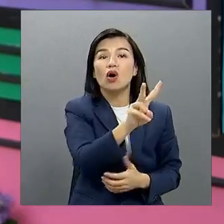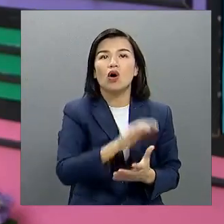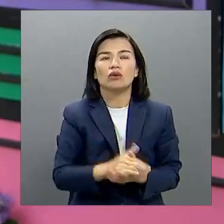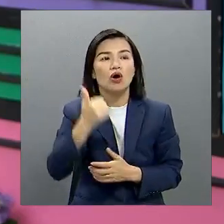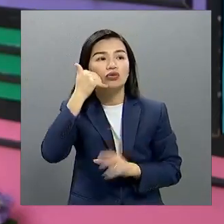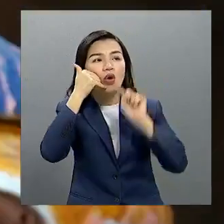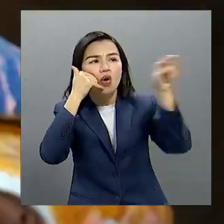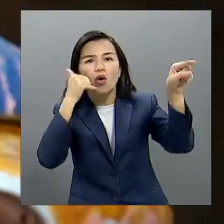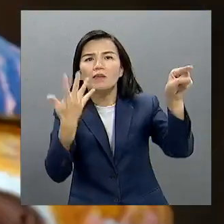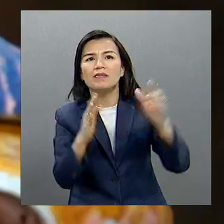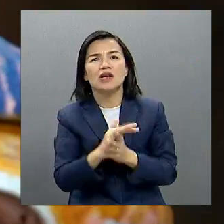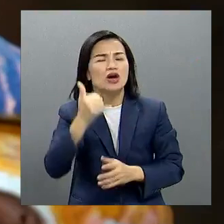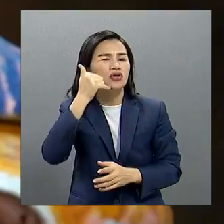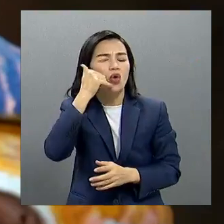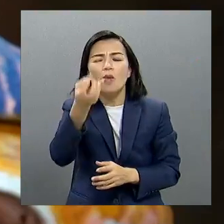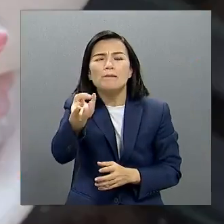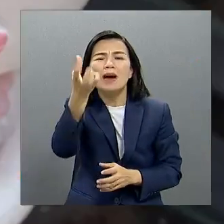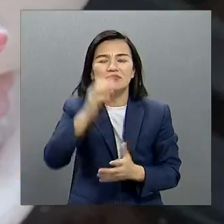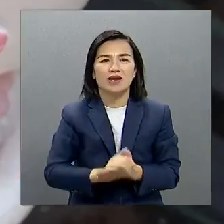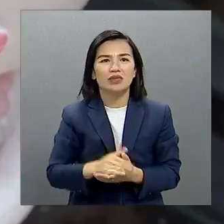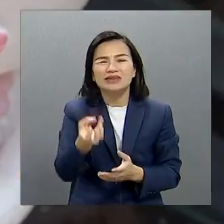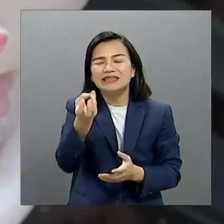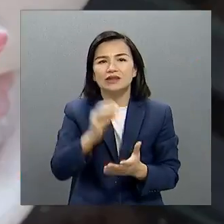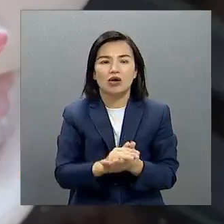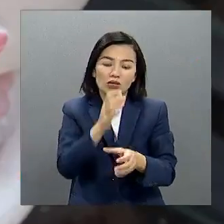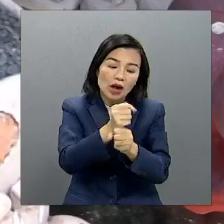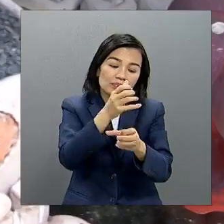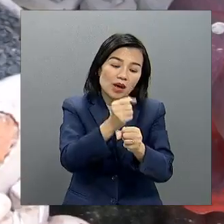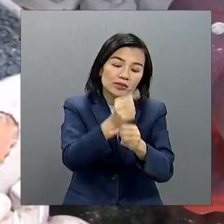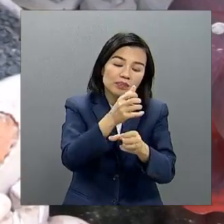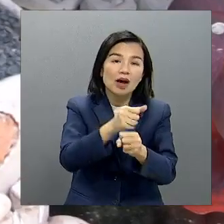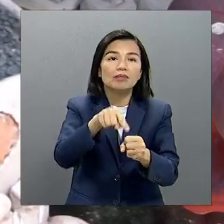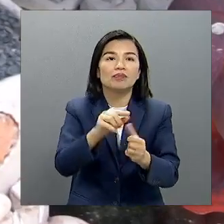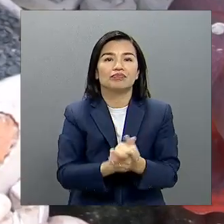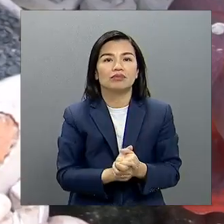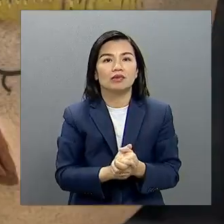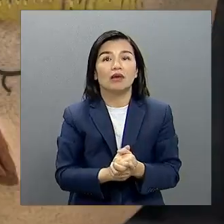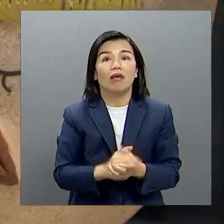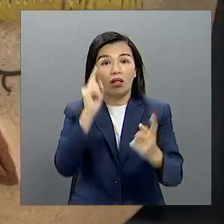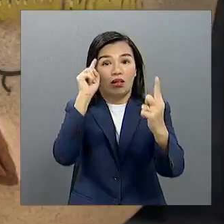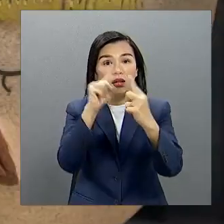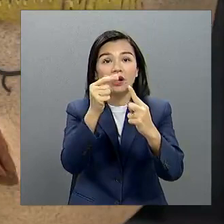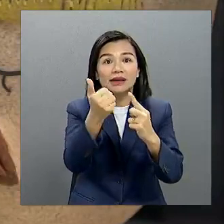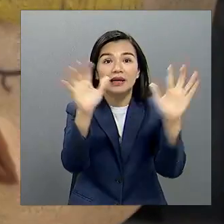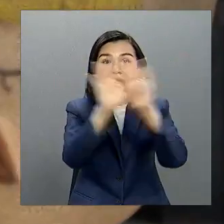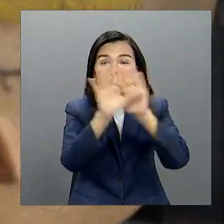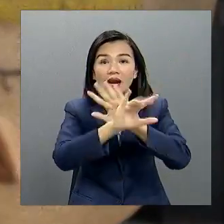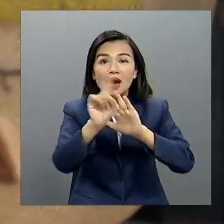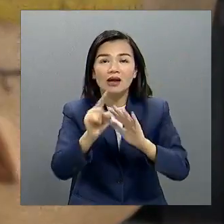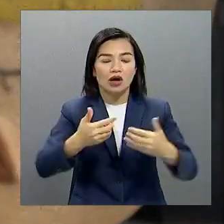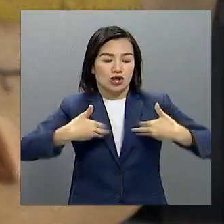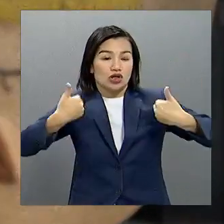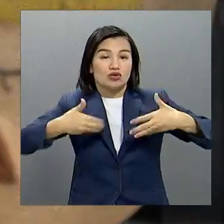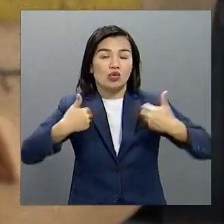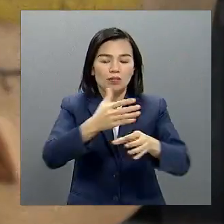โทรน้อยมากอ่ะปรากฏท่านมีอะไรทำไงคะก็กลายเป็นว่าสำเร็จทำให้ท่านรู้สึกว่าสนุกกับงานนี้ขึ้นมา